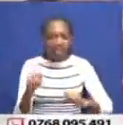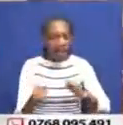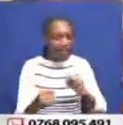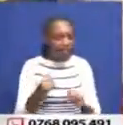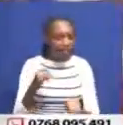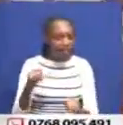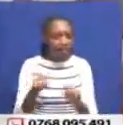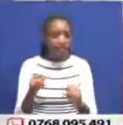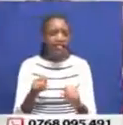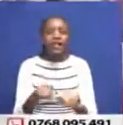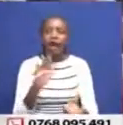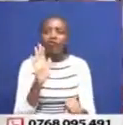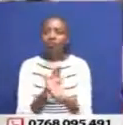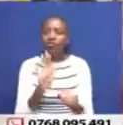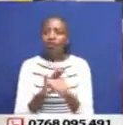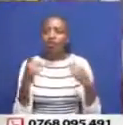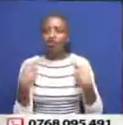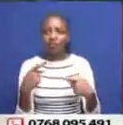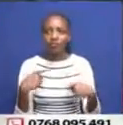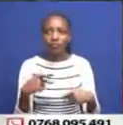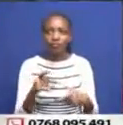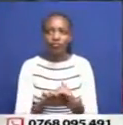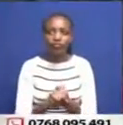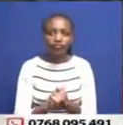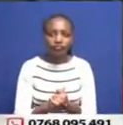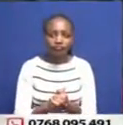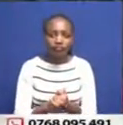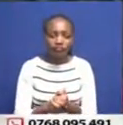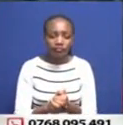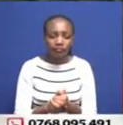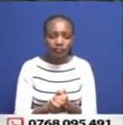mengi humu nchini na hata ugaibuni.